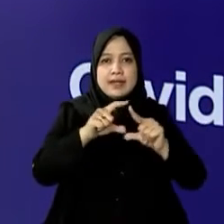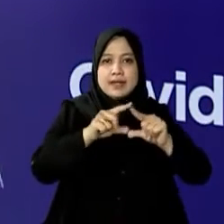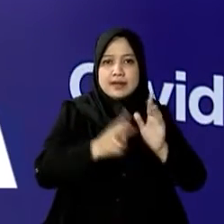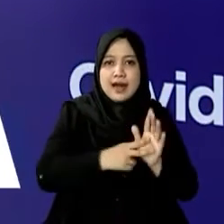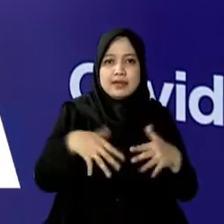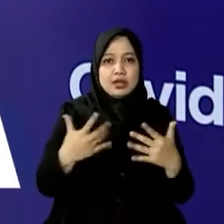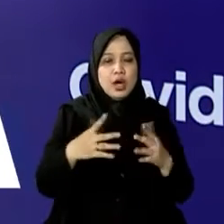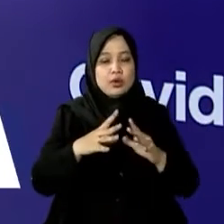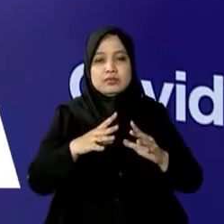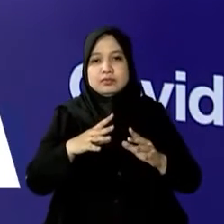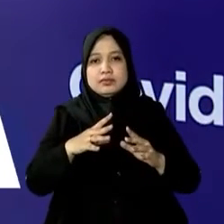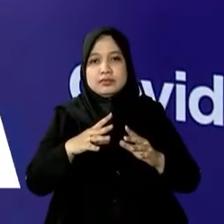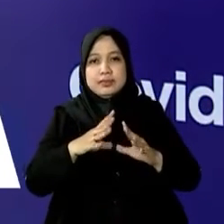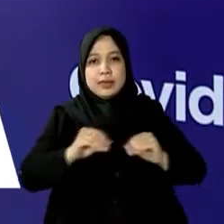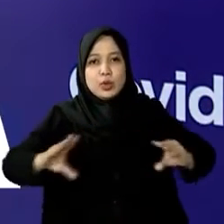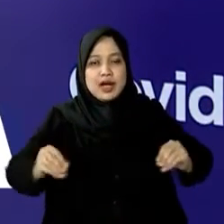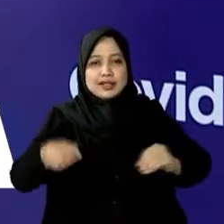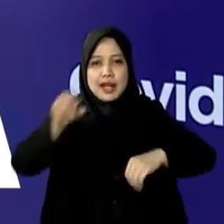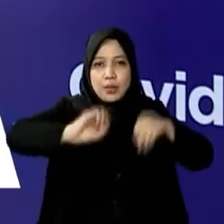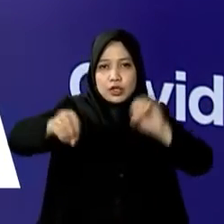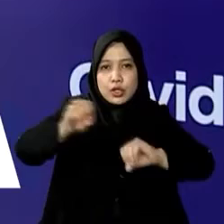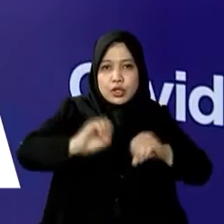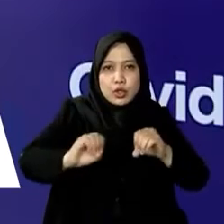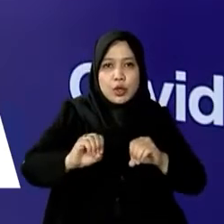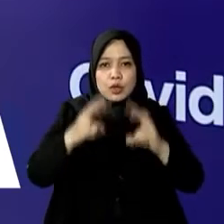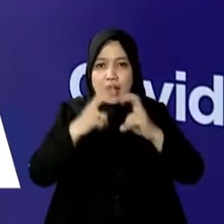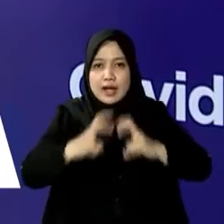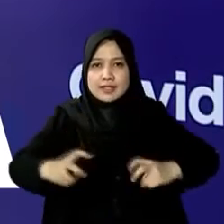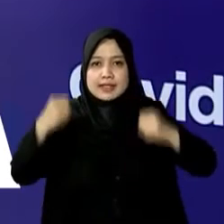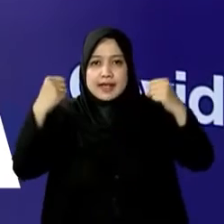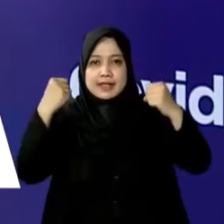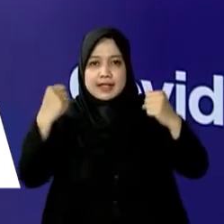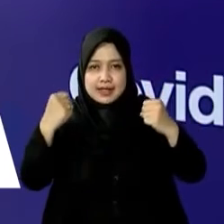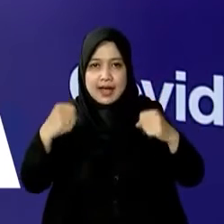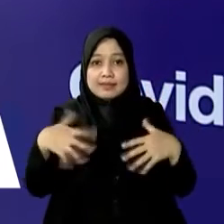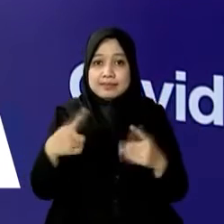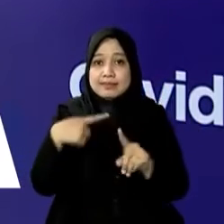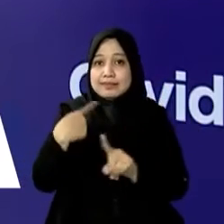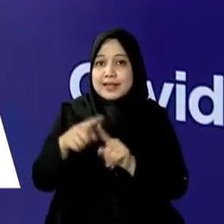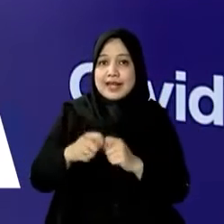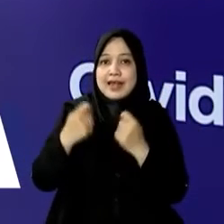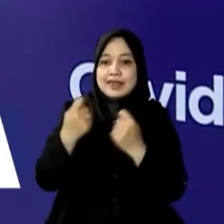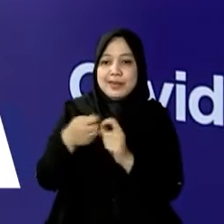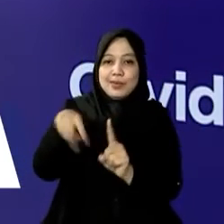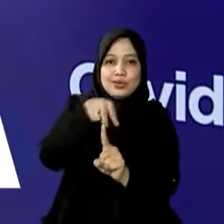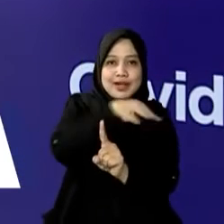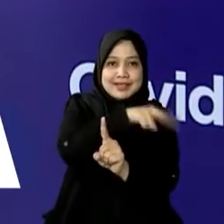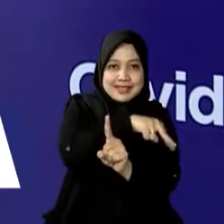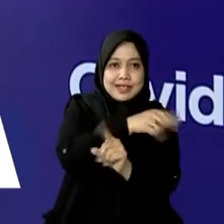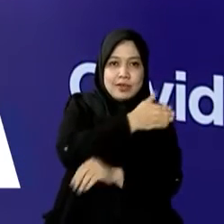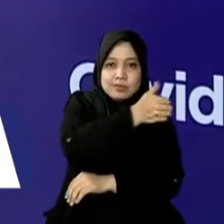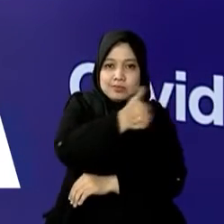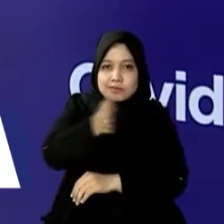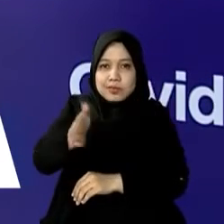analis kesehatan juga tim racing yang memang mentracing diberbagai wilayah khususnya ke Puskesmas ataupun ke rumah sakit rumah